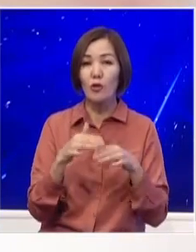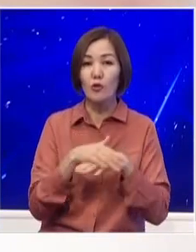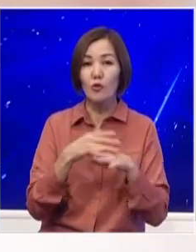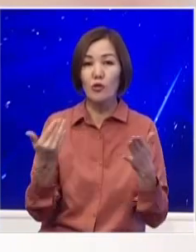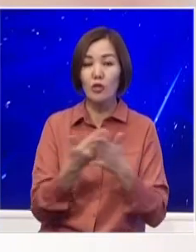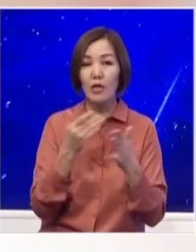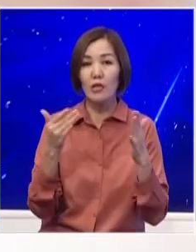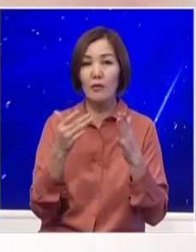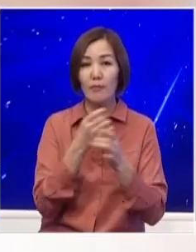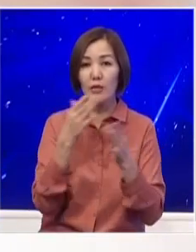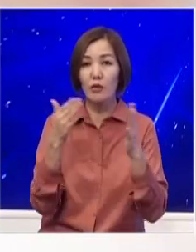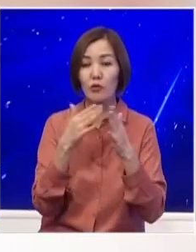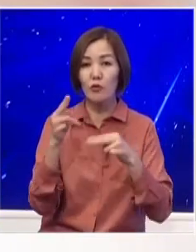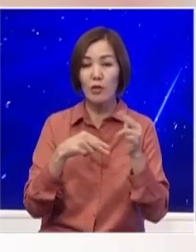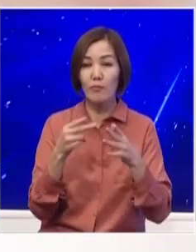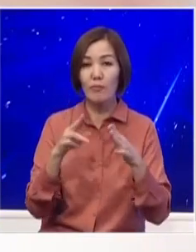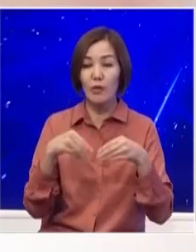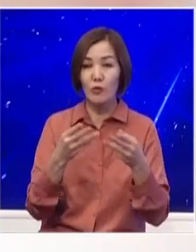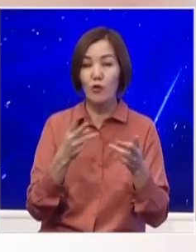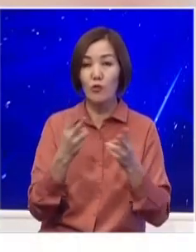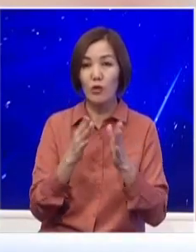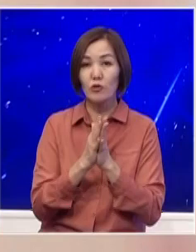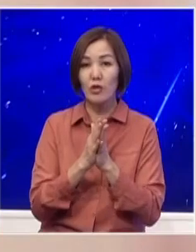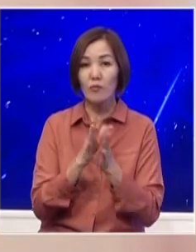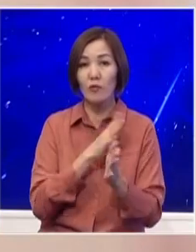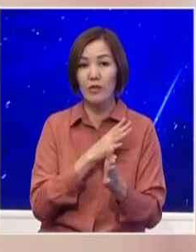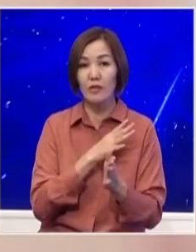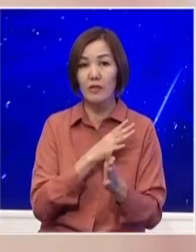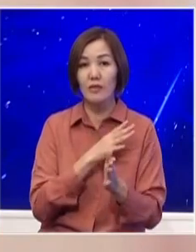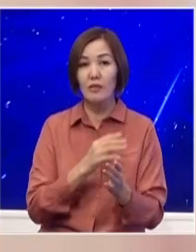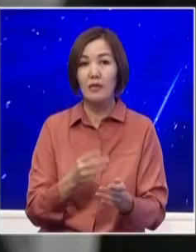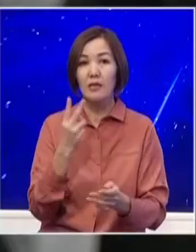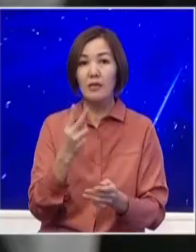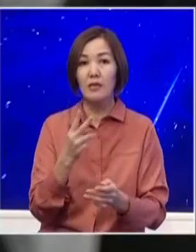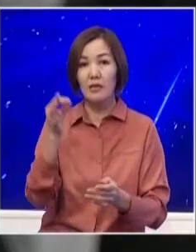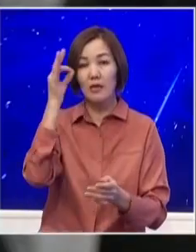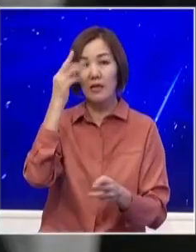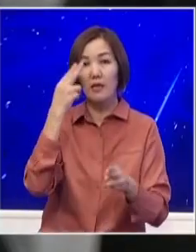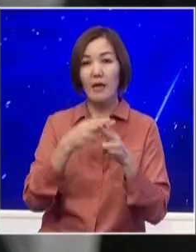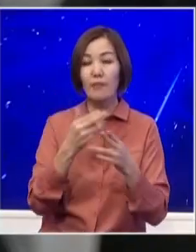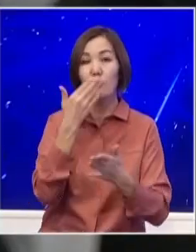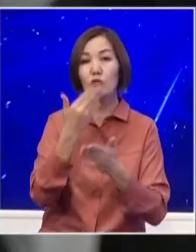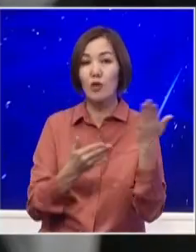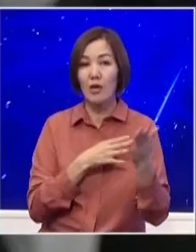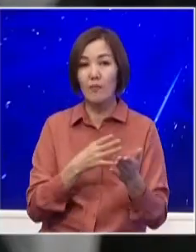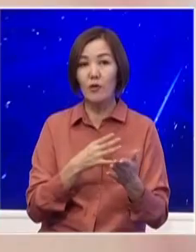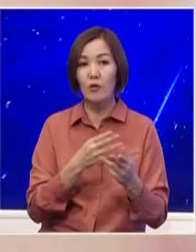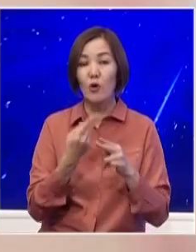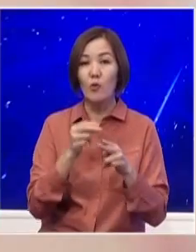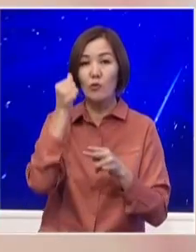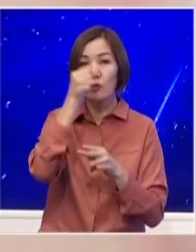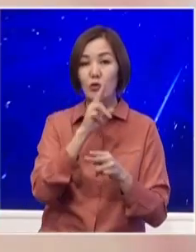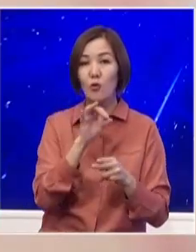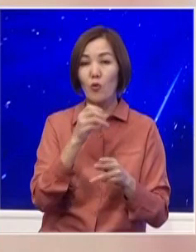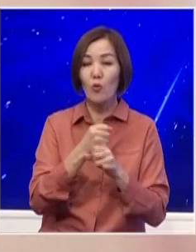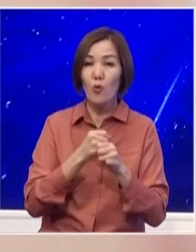салып беру жөнінде мәселе көтерген болатын. Естеріңізде болса, ана жерде маған бір екі қарындасымыз сұрақ қойған. Ағымдағы жылы Қоңыр